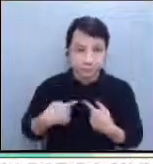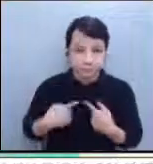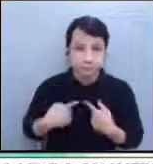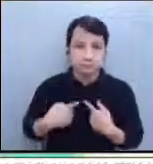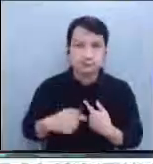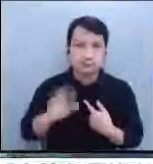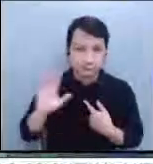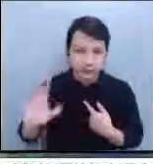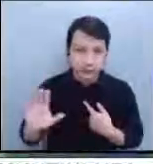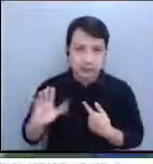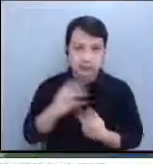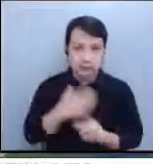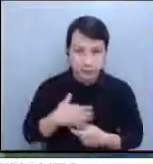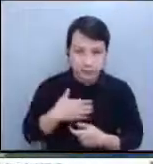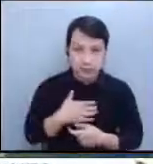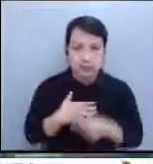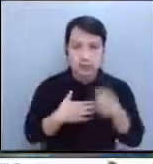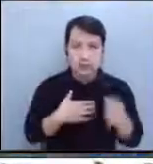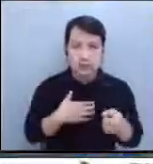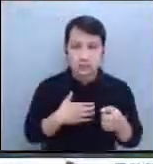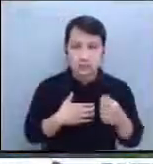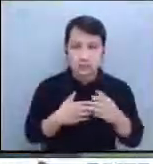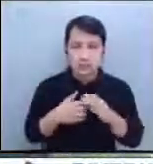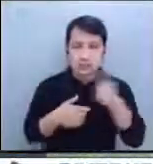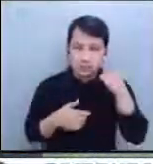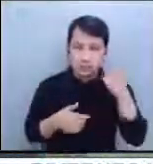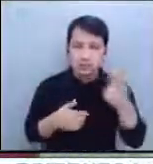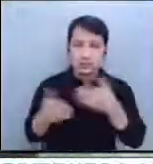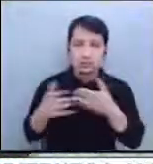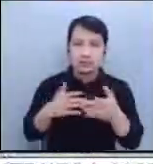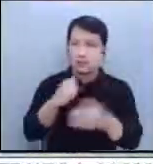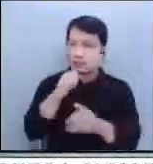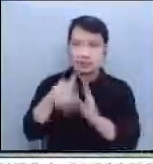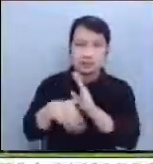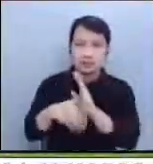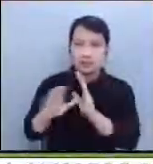apela. Paliwanag ni Commissioner Garcia, hindi COMELEC kundi ang